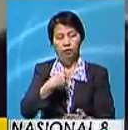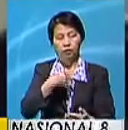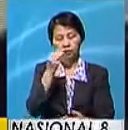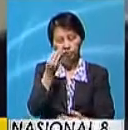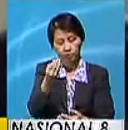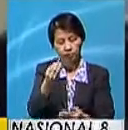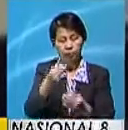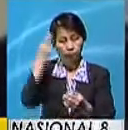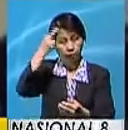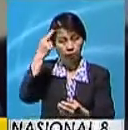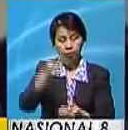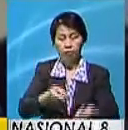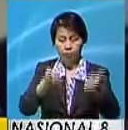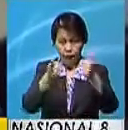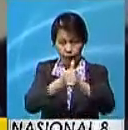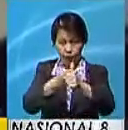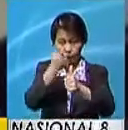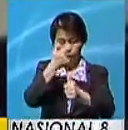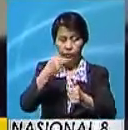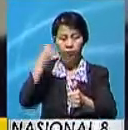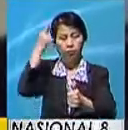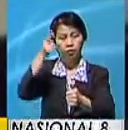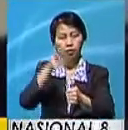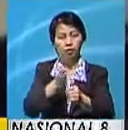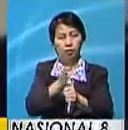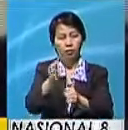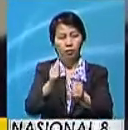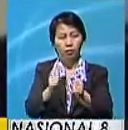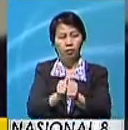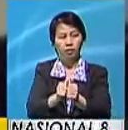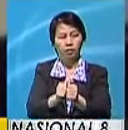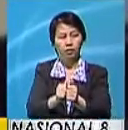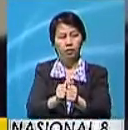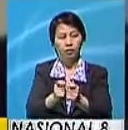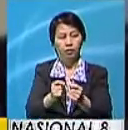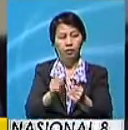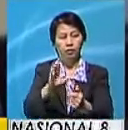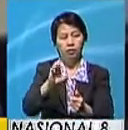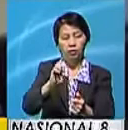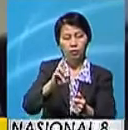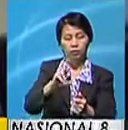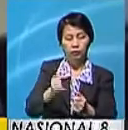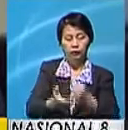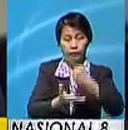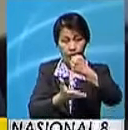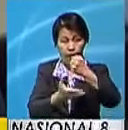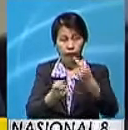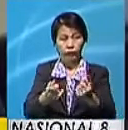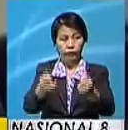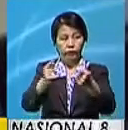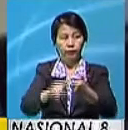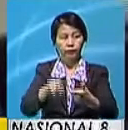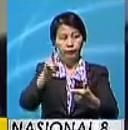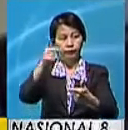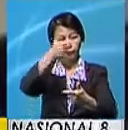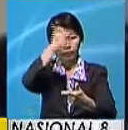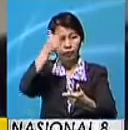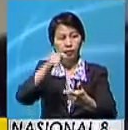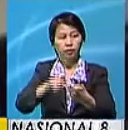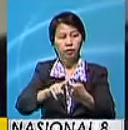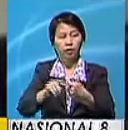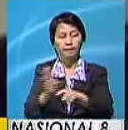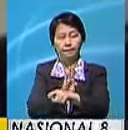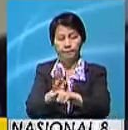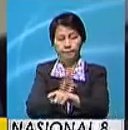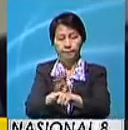is because these are usually the sectors which embrace equity crowdfunding quickly in other markets that we look at. And secondly, because these are the